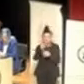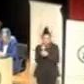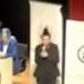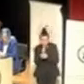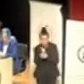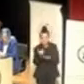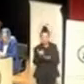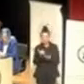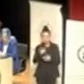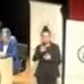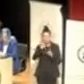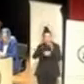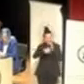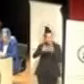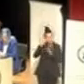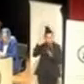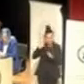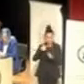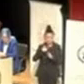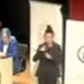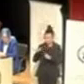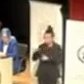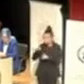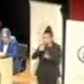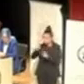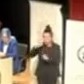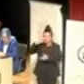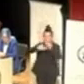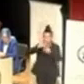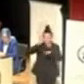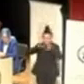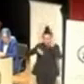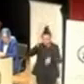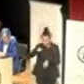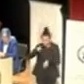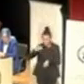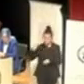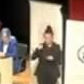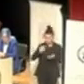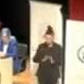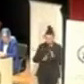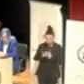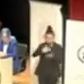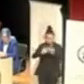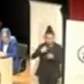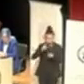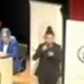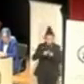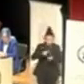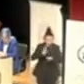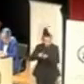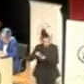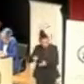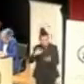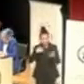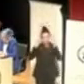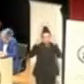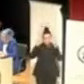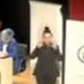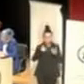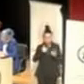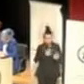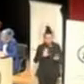değerlerini tanıtmak, gelecek kuşaklara aktarmaktır. Bununla birlikte somut ve somut olmayan kültürel mirasımızı korumak, yaşatmak